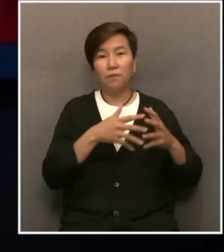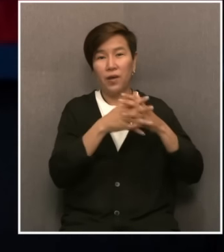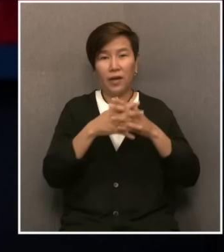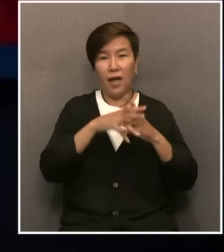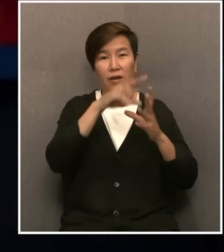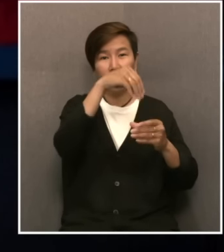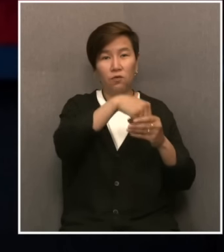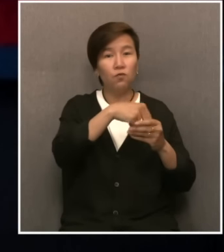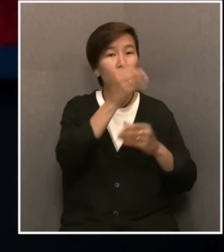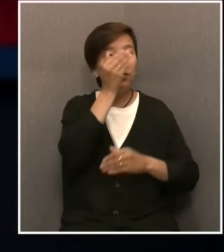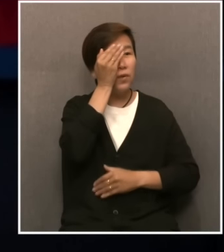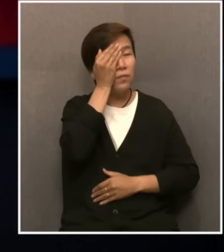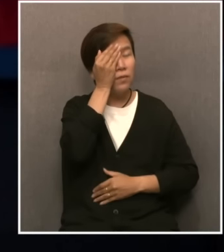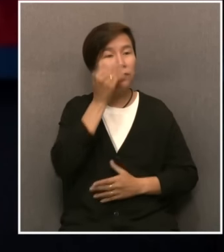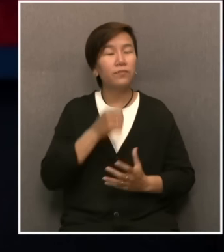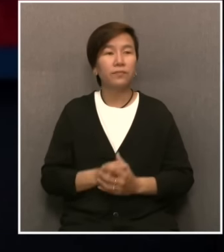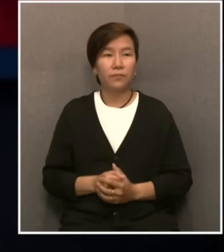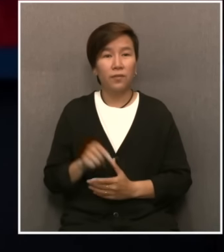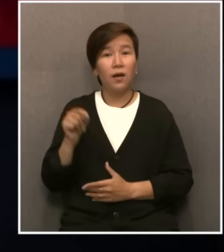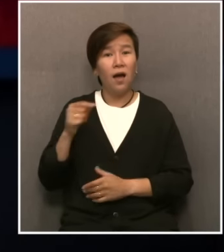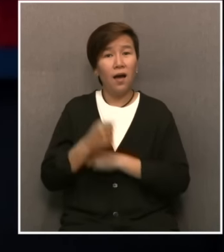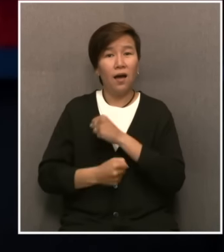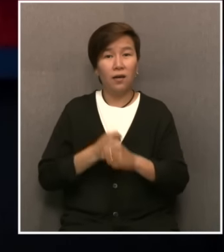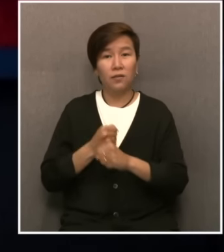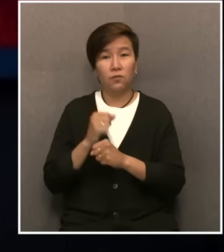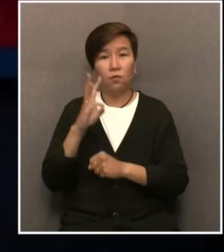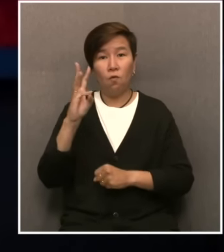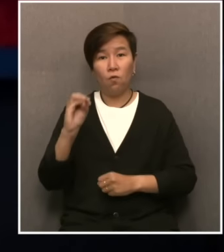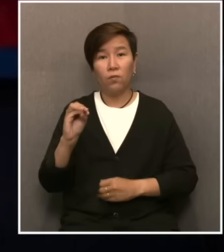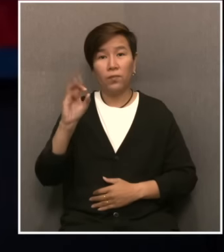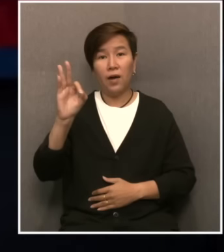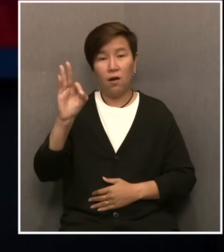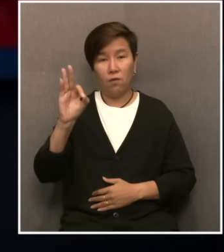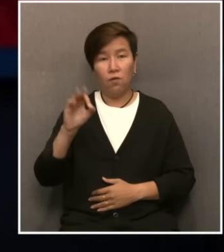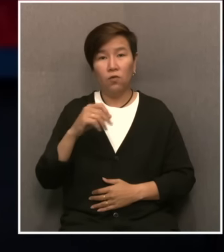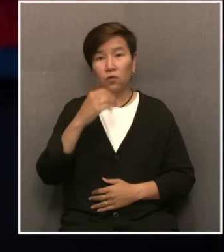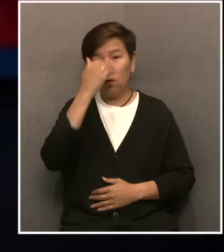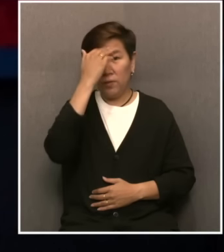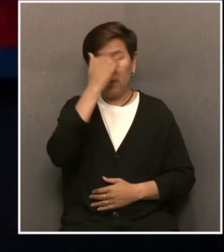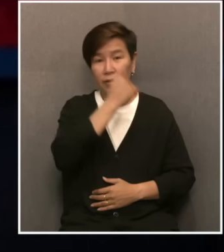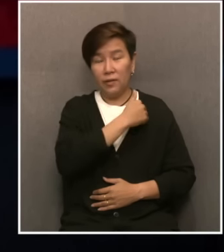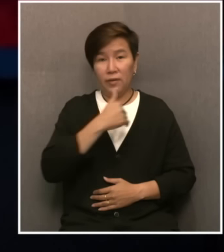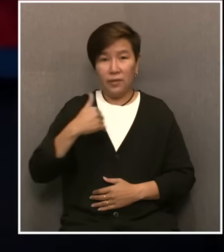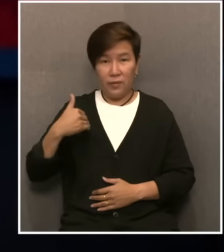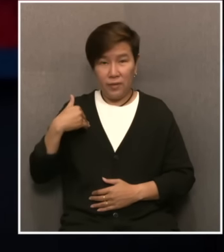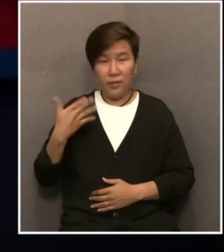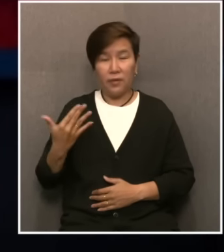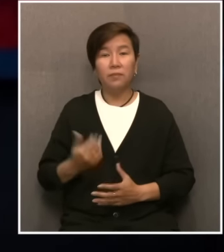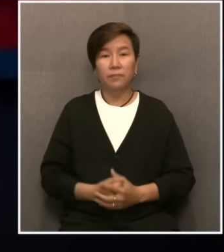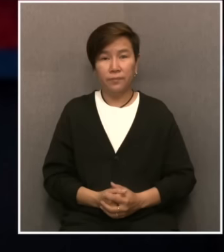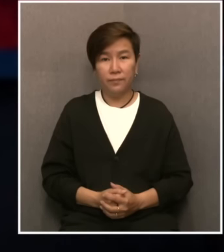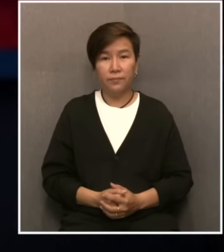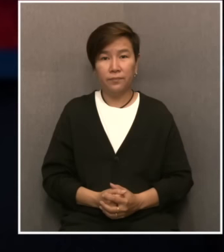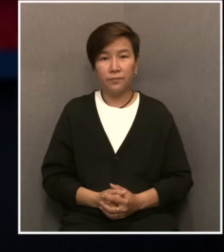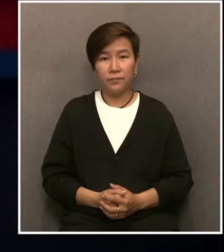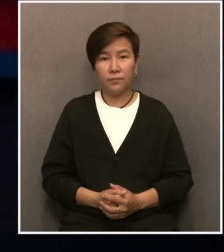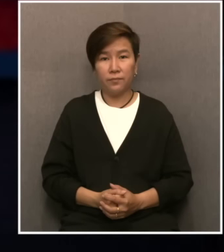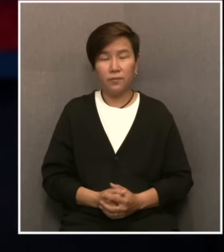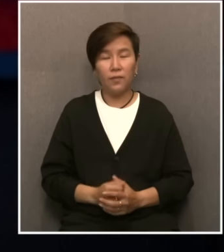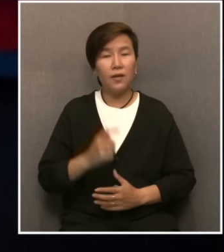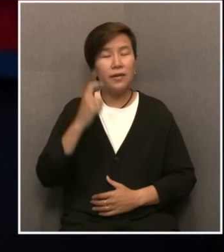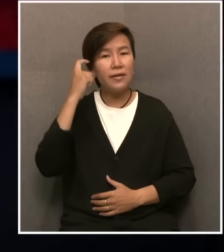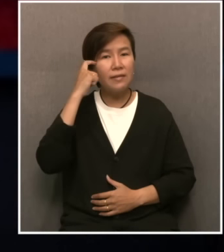ว่าการรัฐอาคันซอวัย69ปีเป็นชาวคริสต์นิกายอีวานเจลิโคค่ะก็มีความคิด